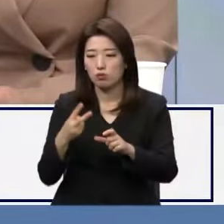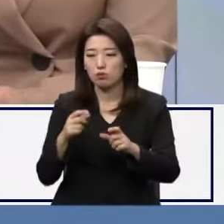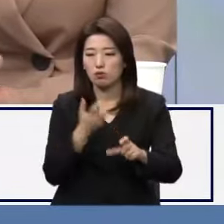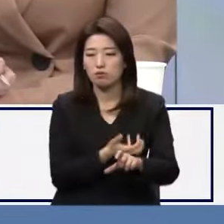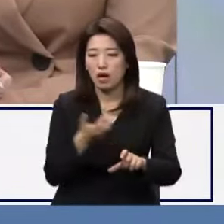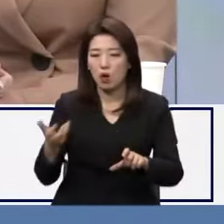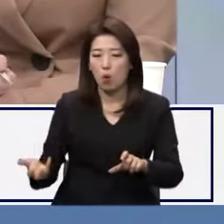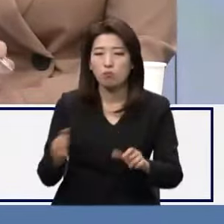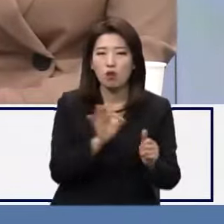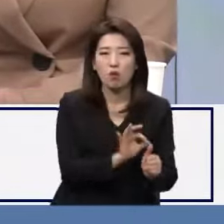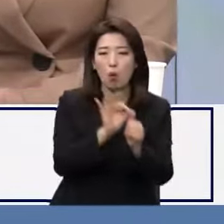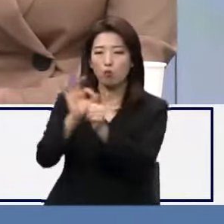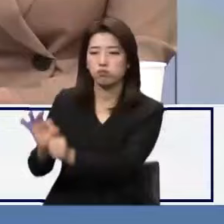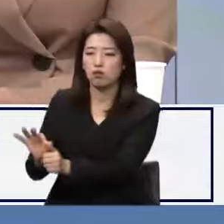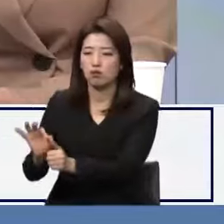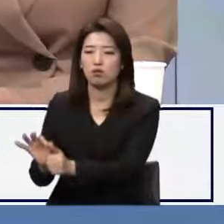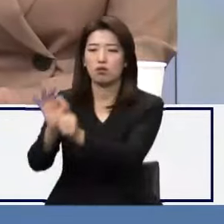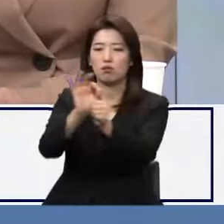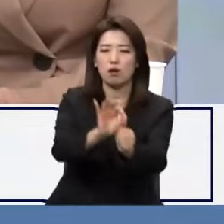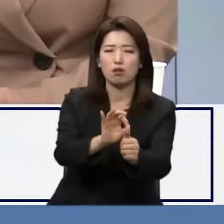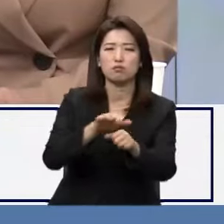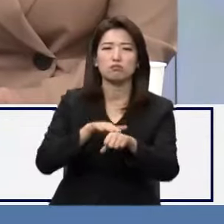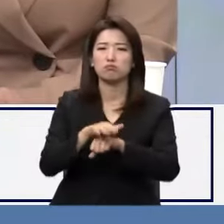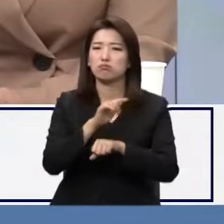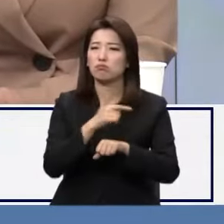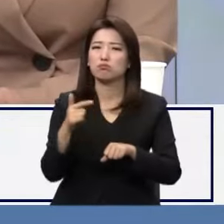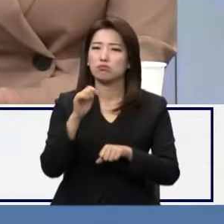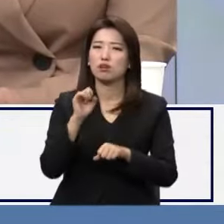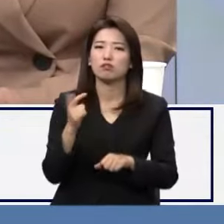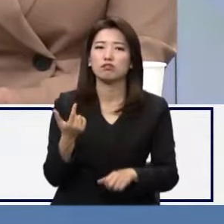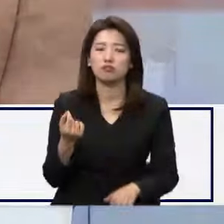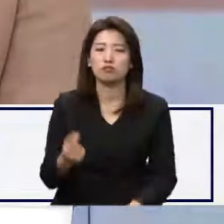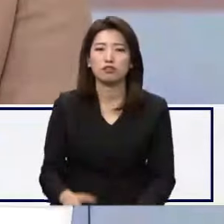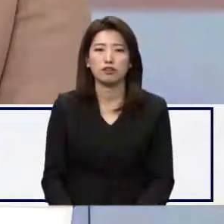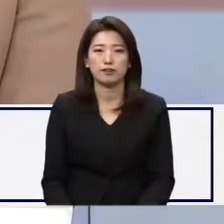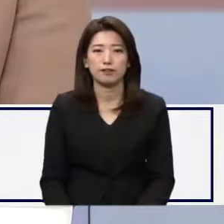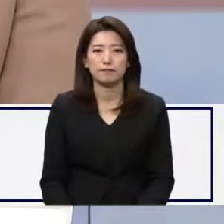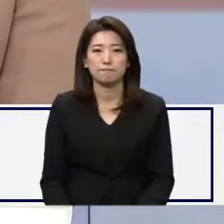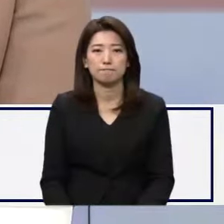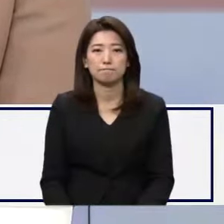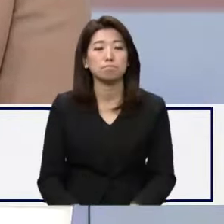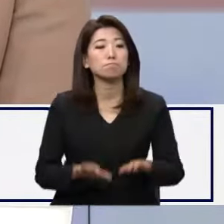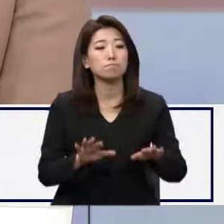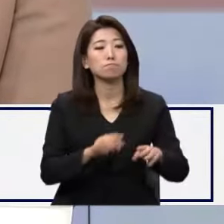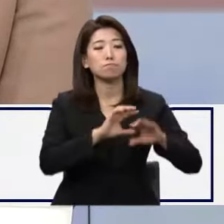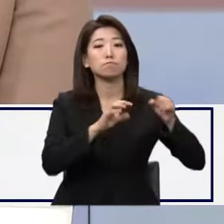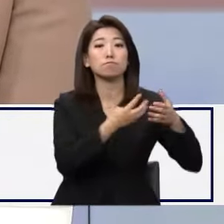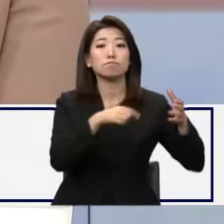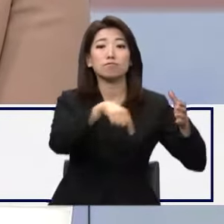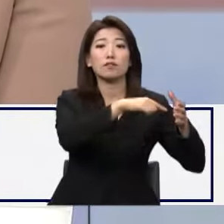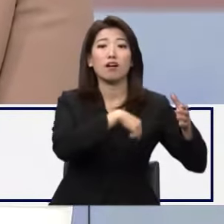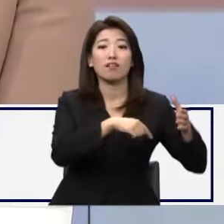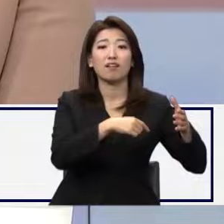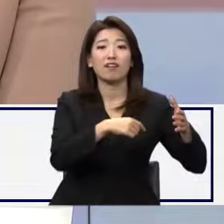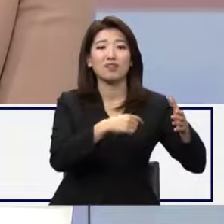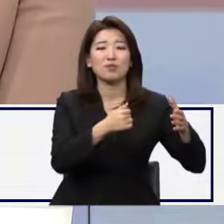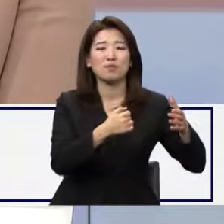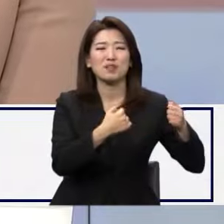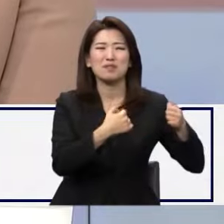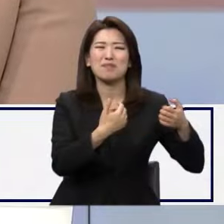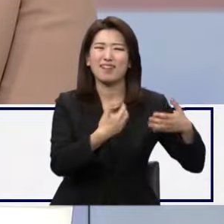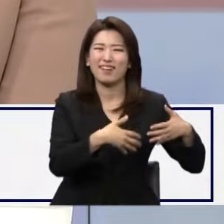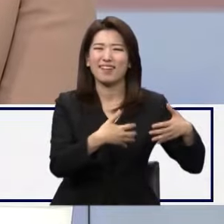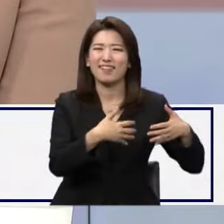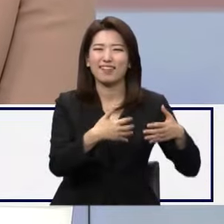요청이 당 비주류 테 요청하는 선에서 끝날 것이냐 아니면 정말 주 핵 핵심에 게까지 확장될 것이냐가 좀 관전 포인트라고